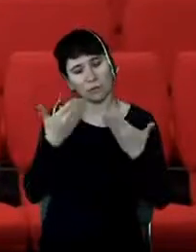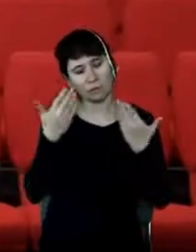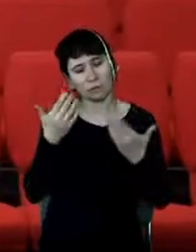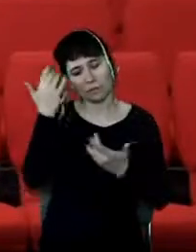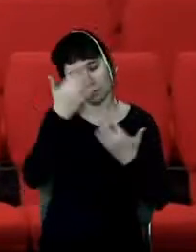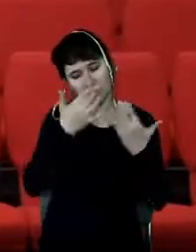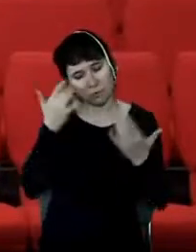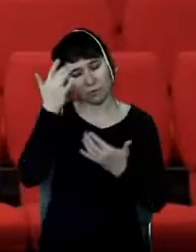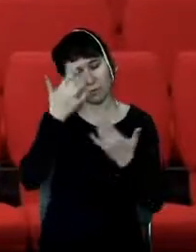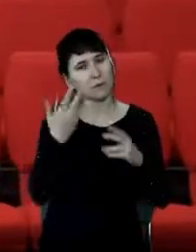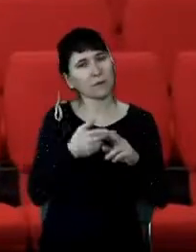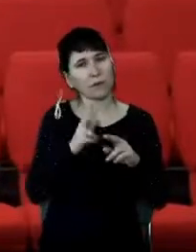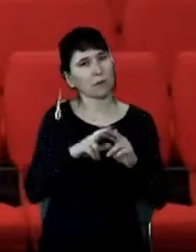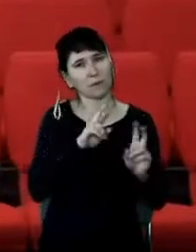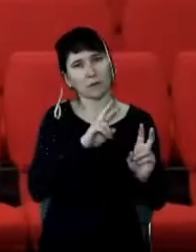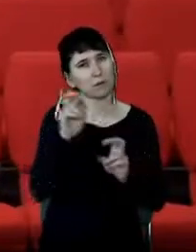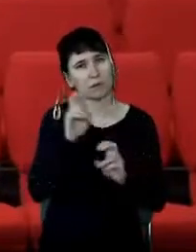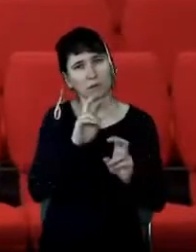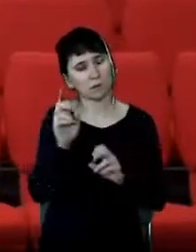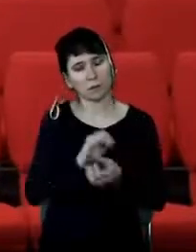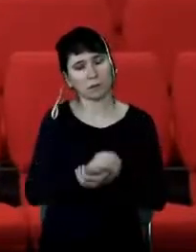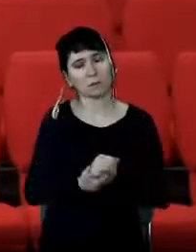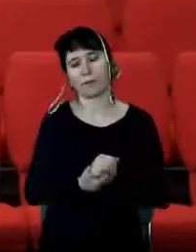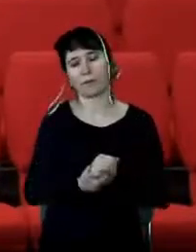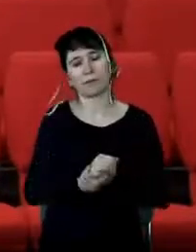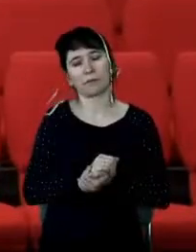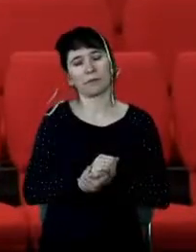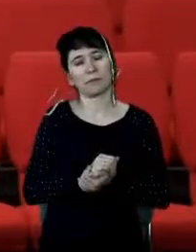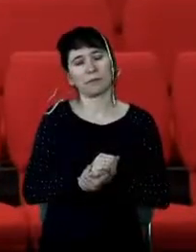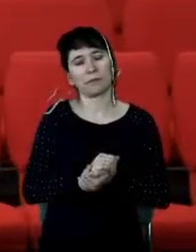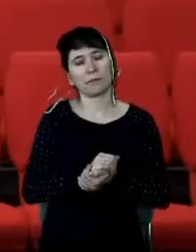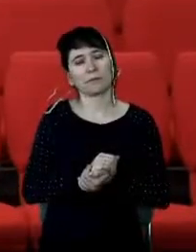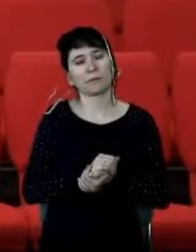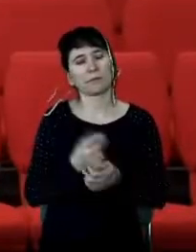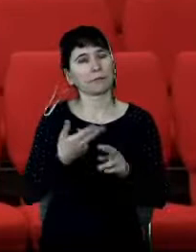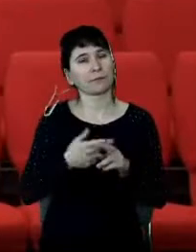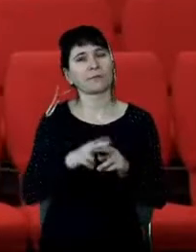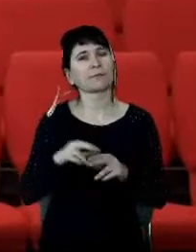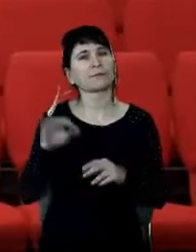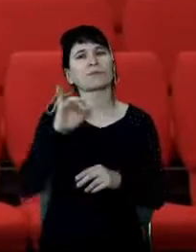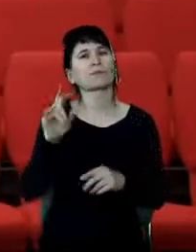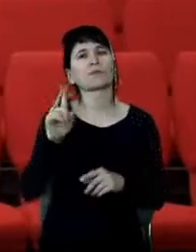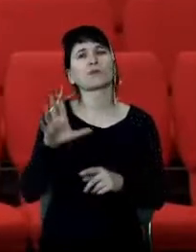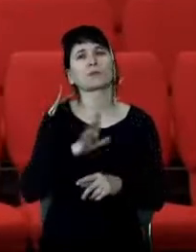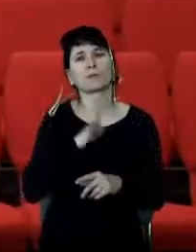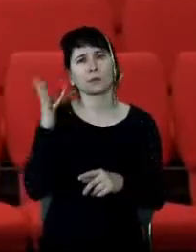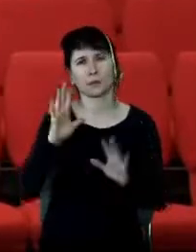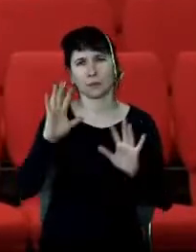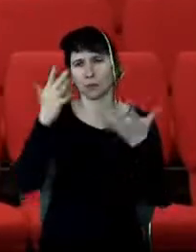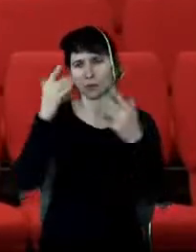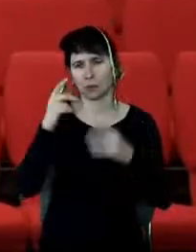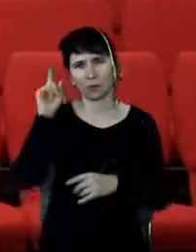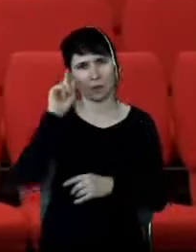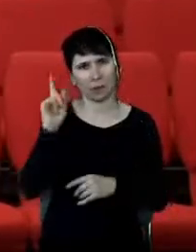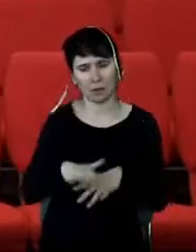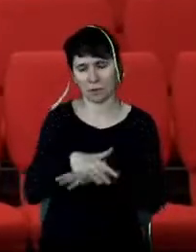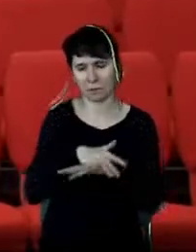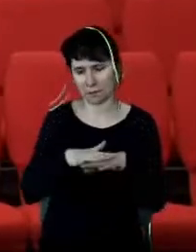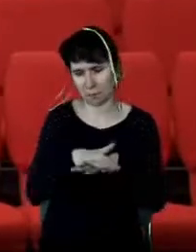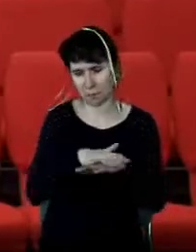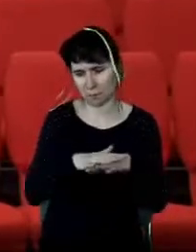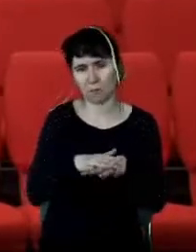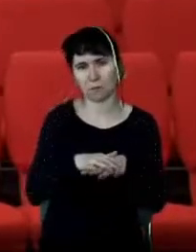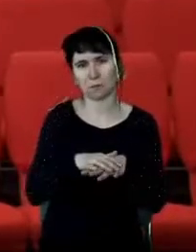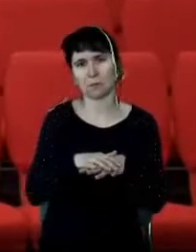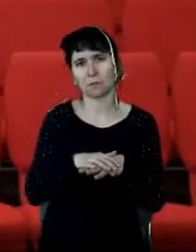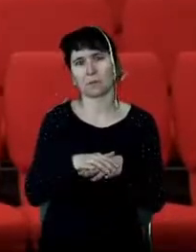над цими текстами і цією історією, яка відбулася з ізраїльським народом,